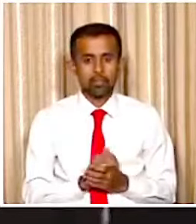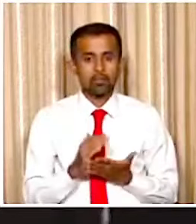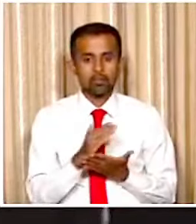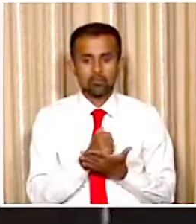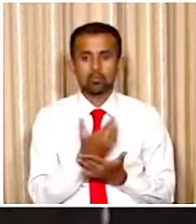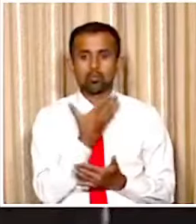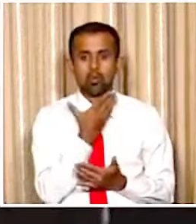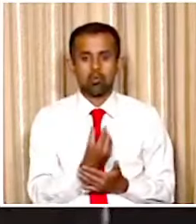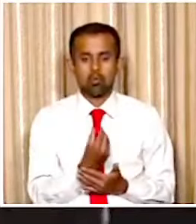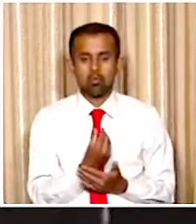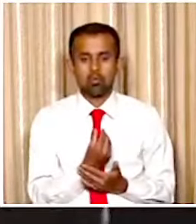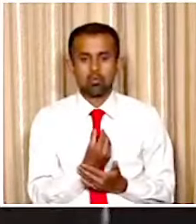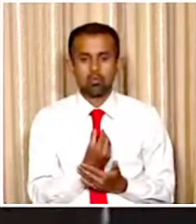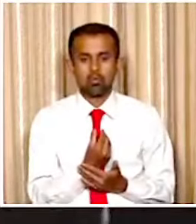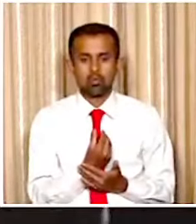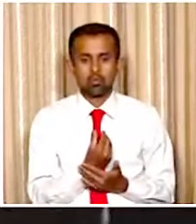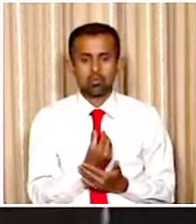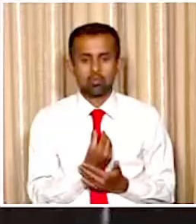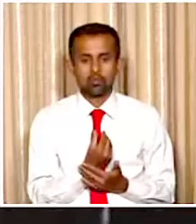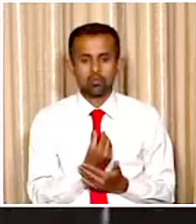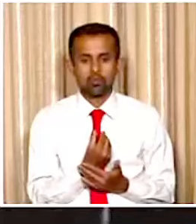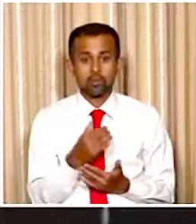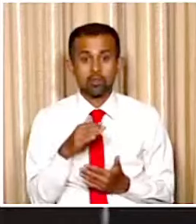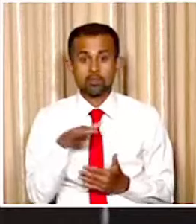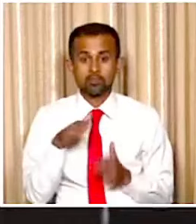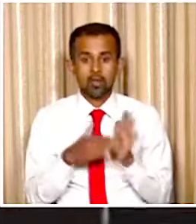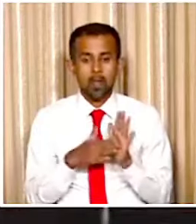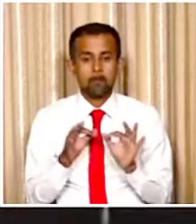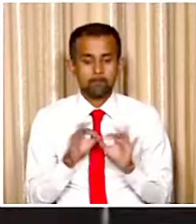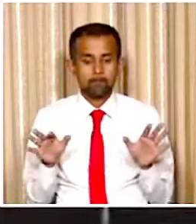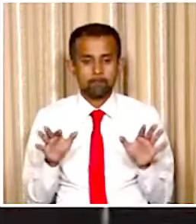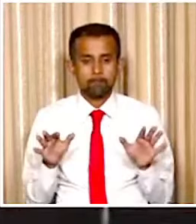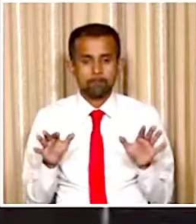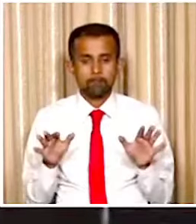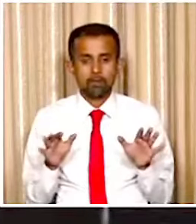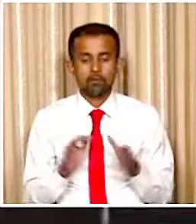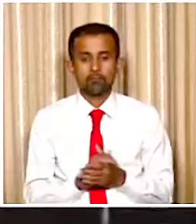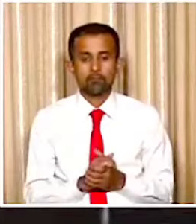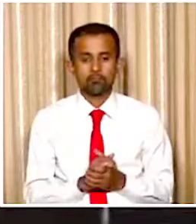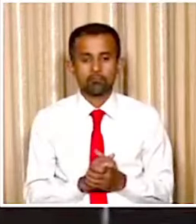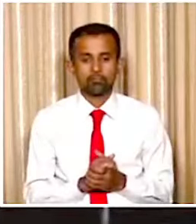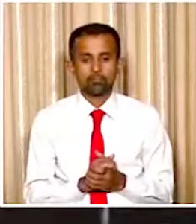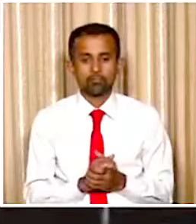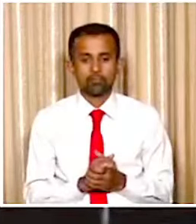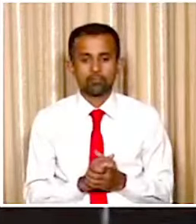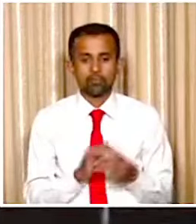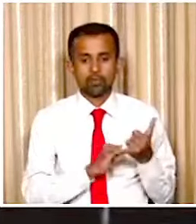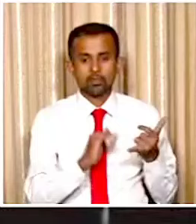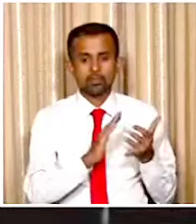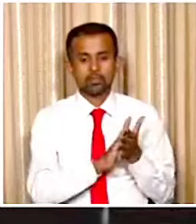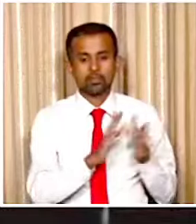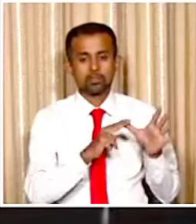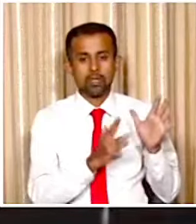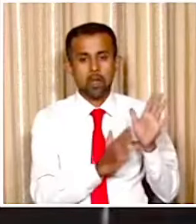සම්පූර්ණයෙන්ම බොරු මේ සමාජ මාධ්‍ය ප්‍රකාශ කර තිබුණා. ඒ වගේම